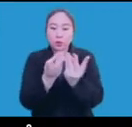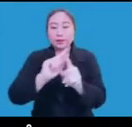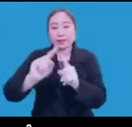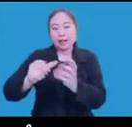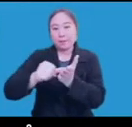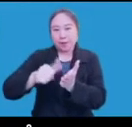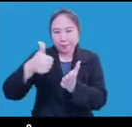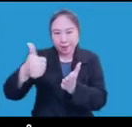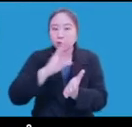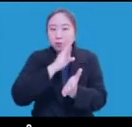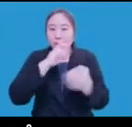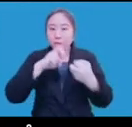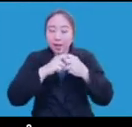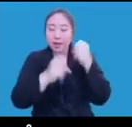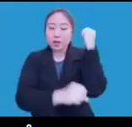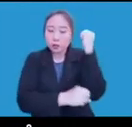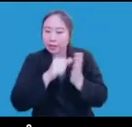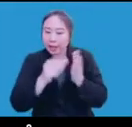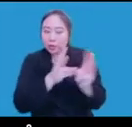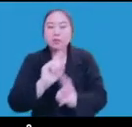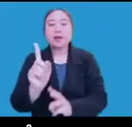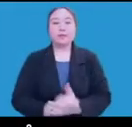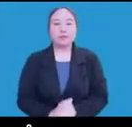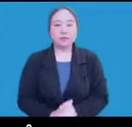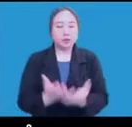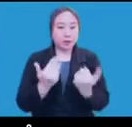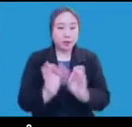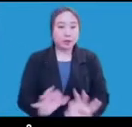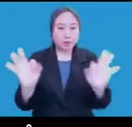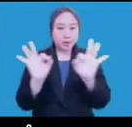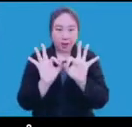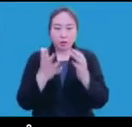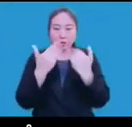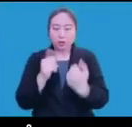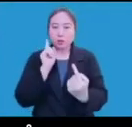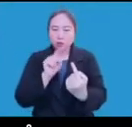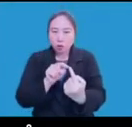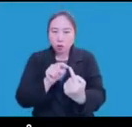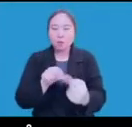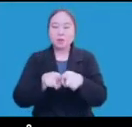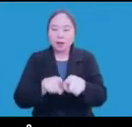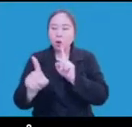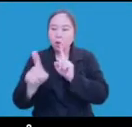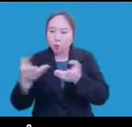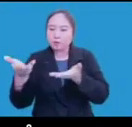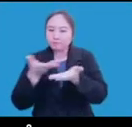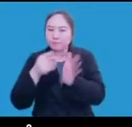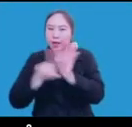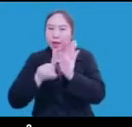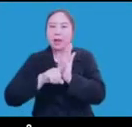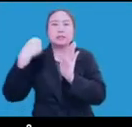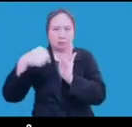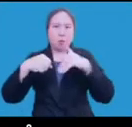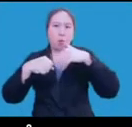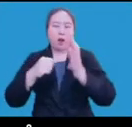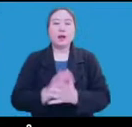ๆได้เพื่อดูว่าถ้าจะแก้จนด้านนี้จะเกิดอะไรขึ้นทดลองกี่คนนะครับตรงนี้เราต้องใช้ในการสื่อสารประมาณ40กว่าครั้งนะครับเท่าที่นับได้นะฮ